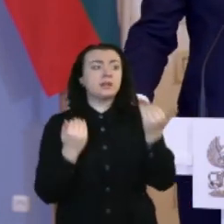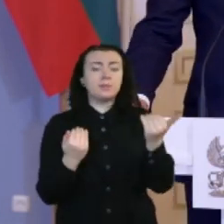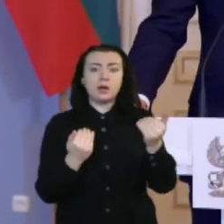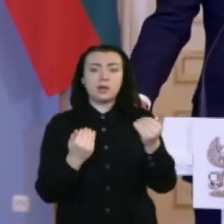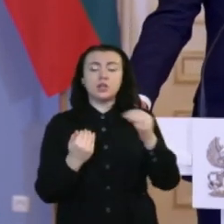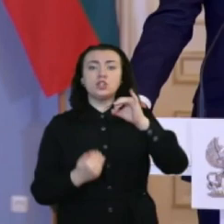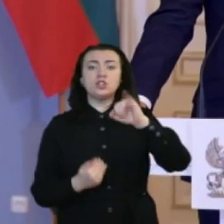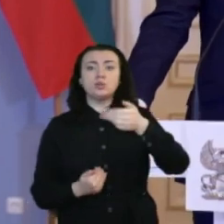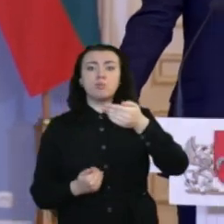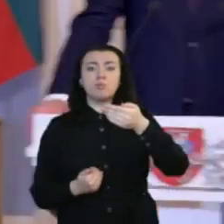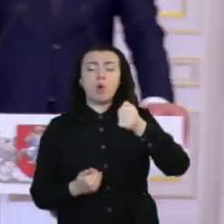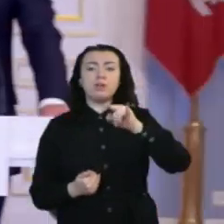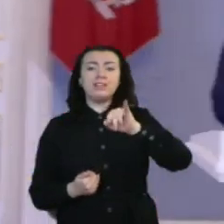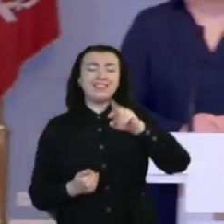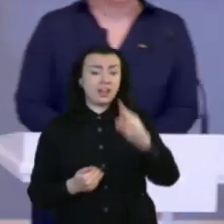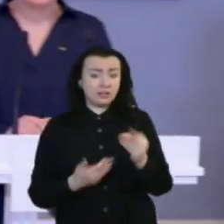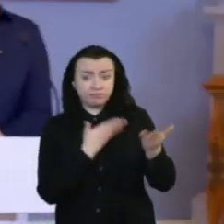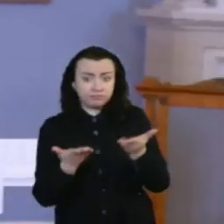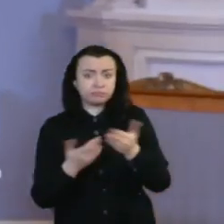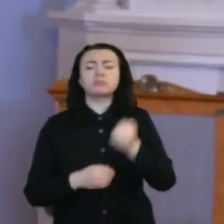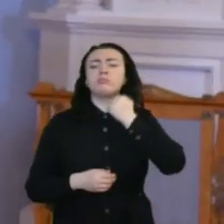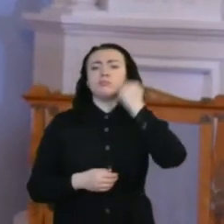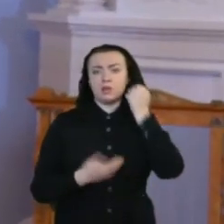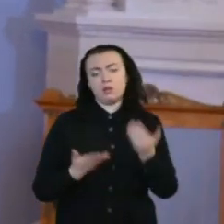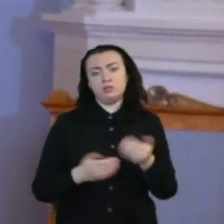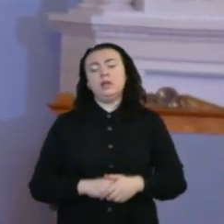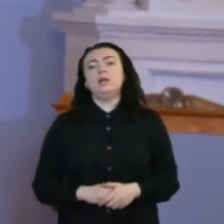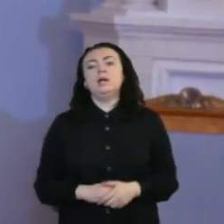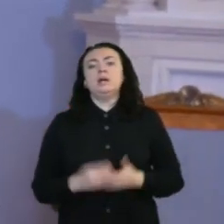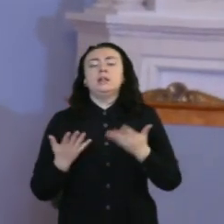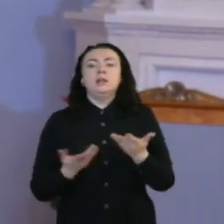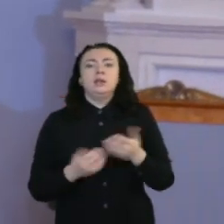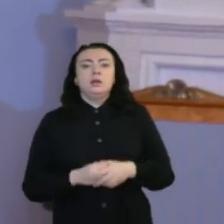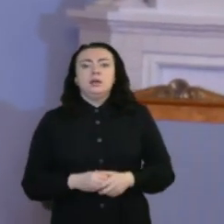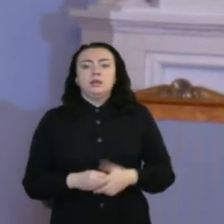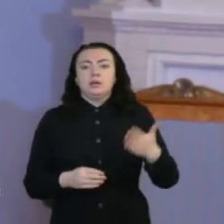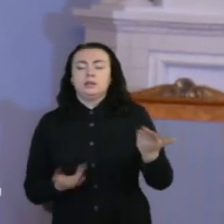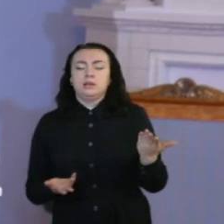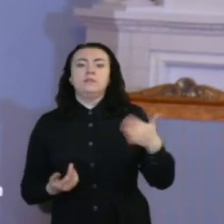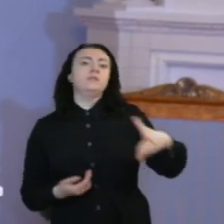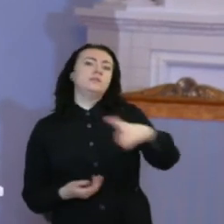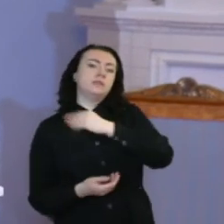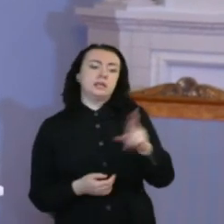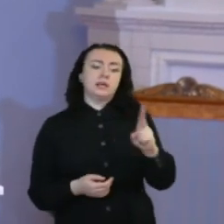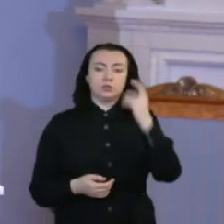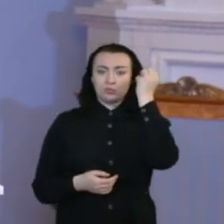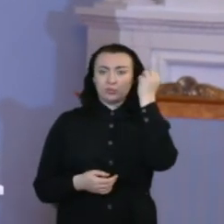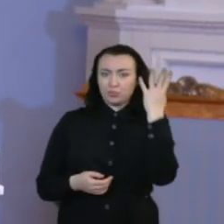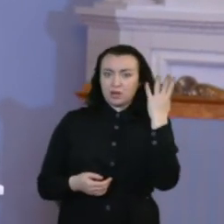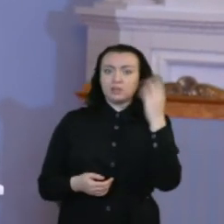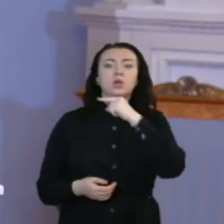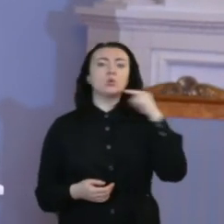pirmininkė Ingrida Šimonytė, prašom. Ačiū labai. Tai matyt, kad visi tie, kas supranta rusų